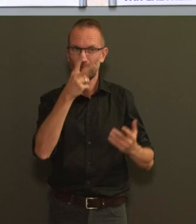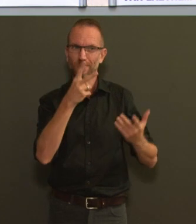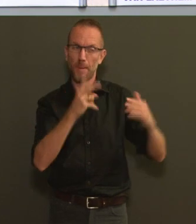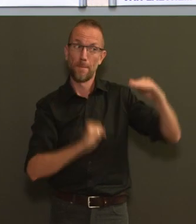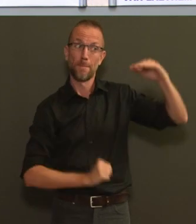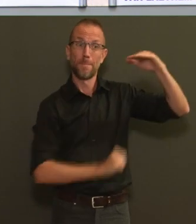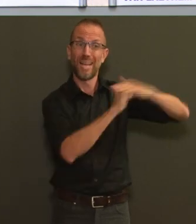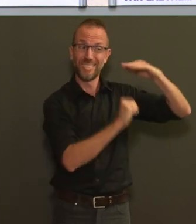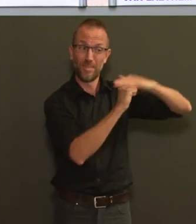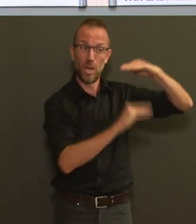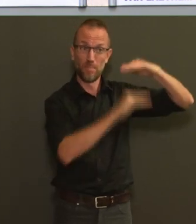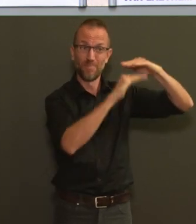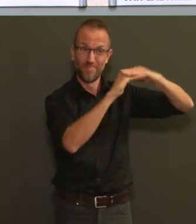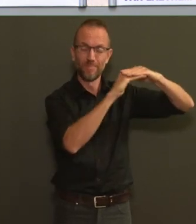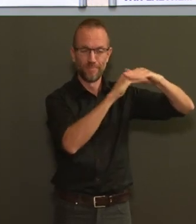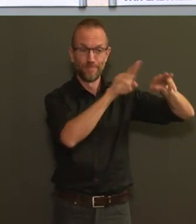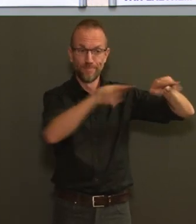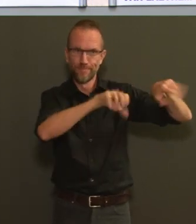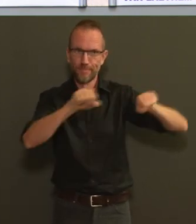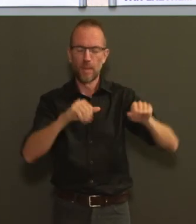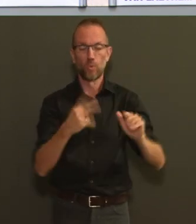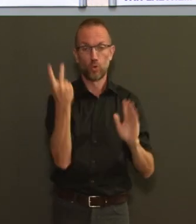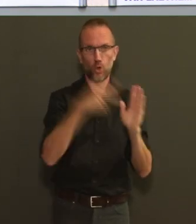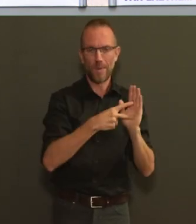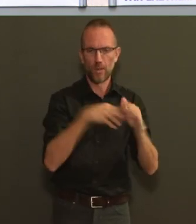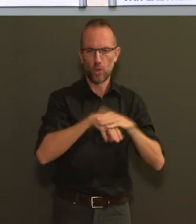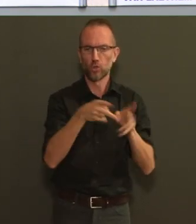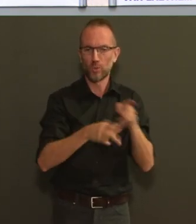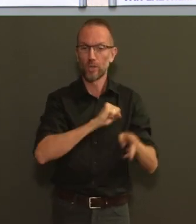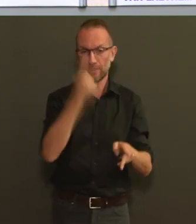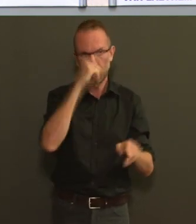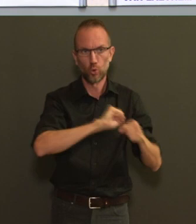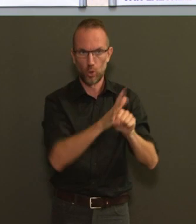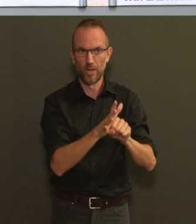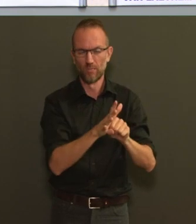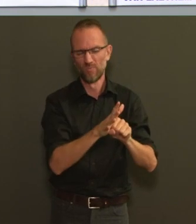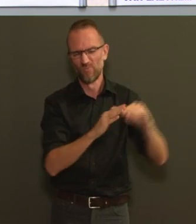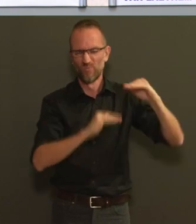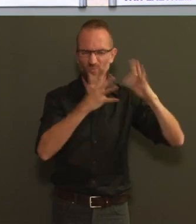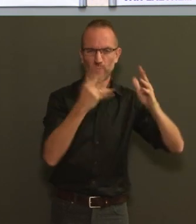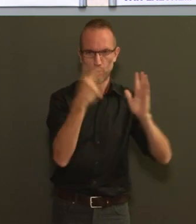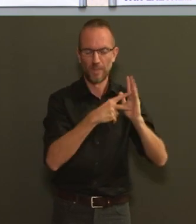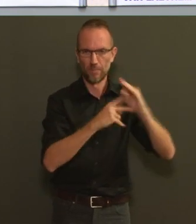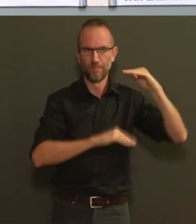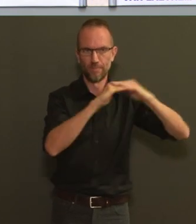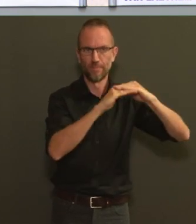intensifs qui pourraient être réservés pour les patients Covid après la création de